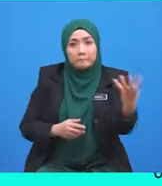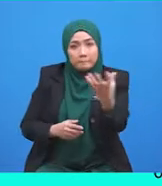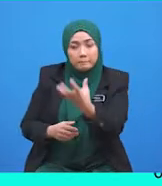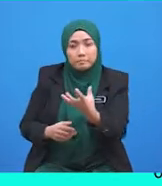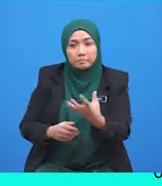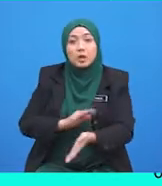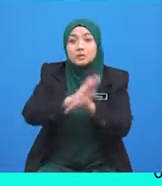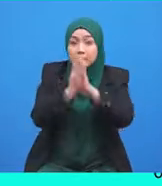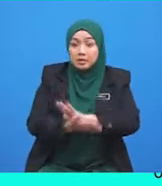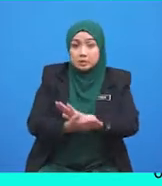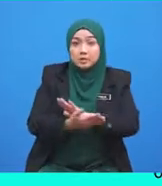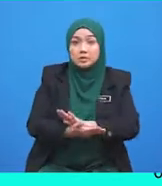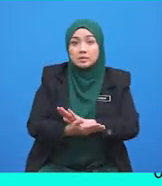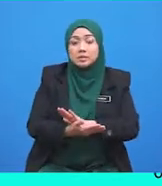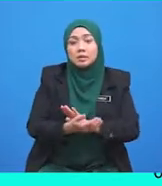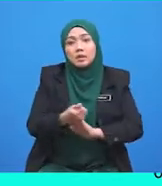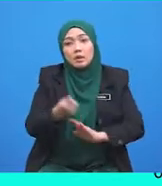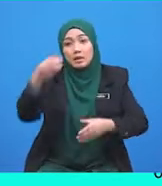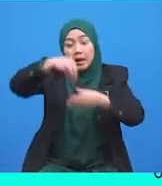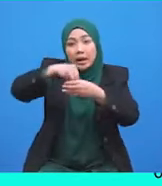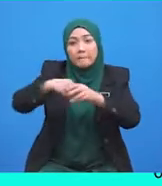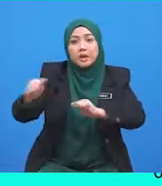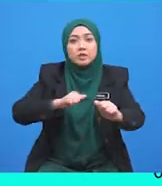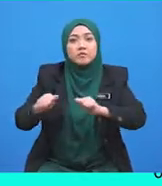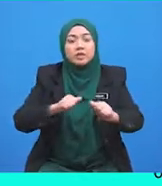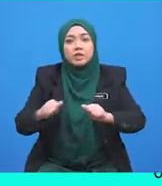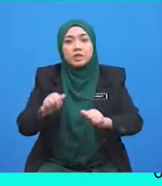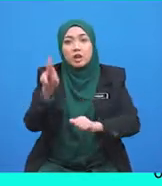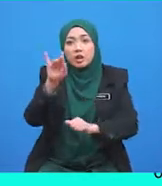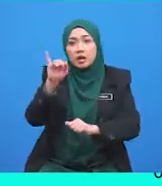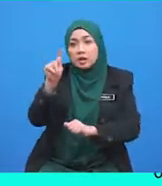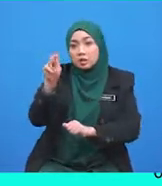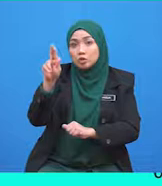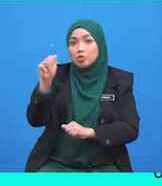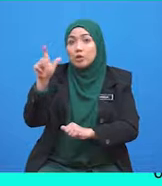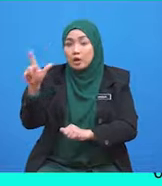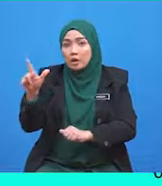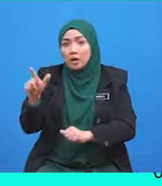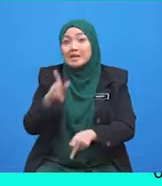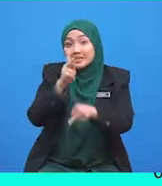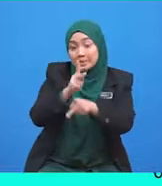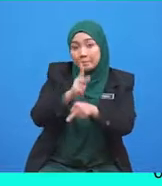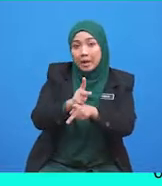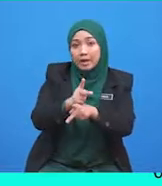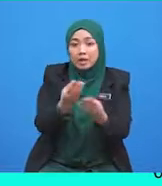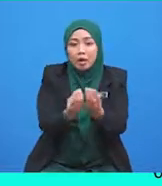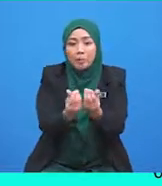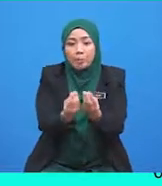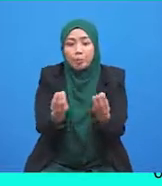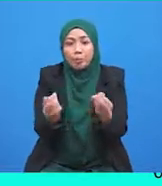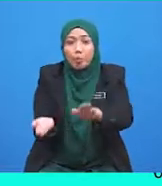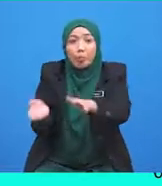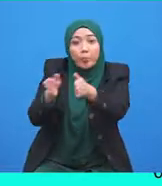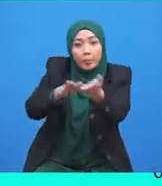peralatan dalam upacara ritual. Contohnya, tembikar dijadikan tempat penyimpanan abu mayat. Bukan